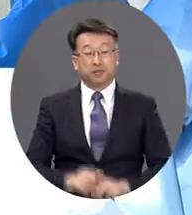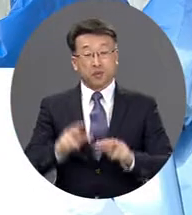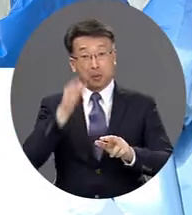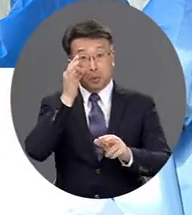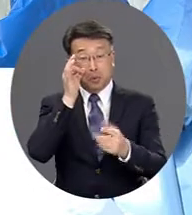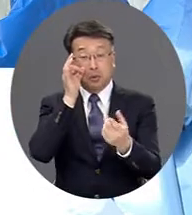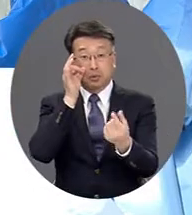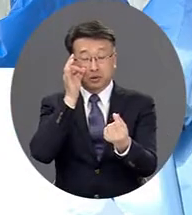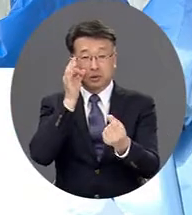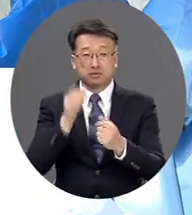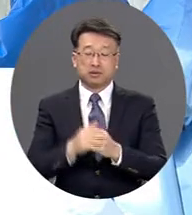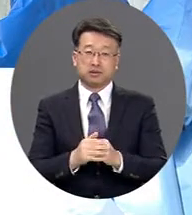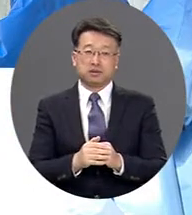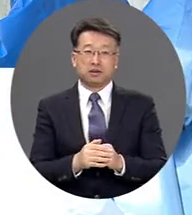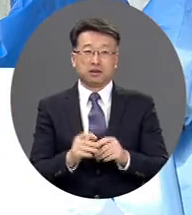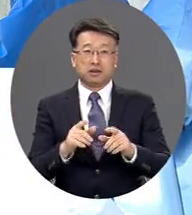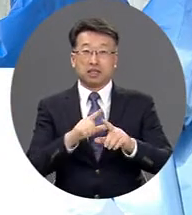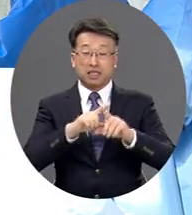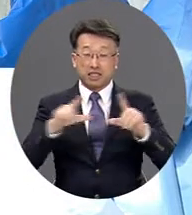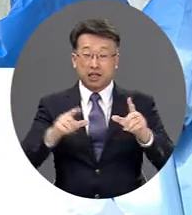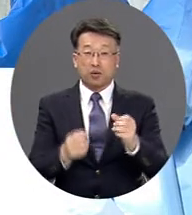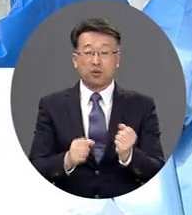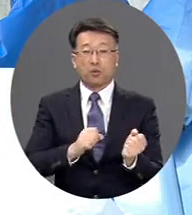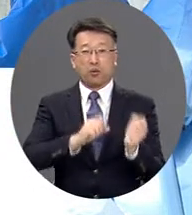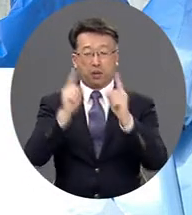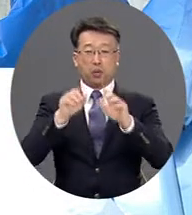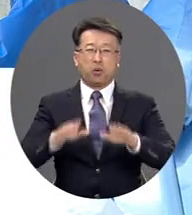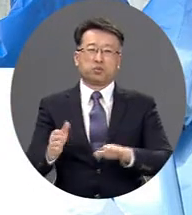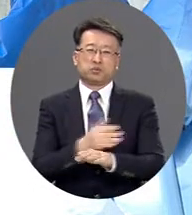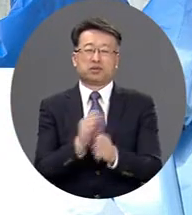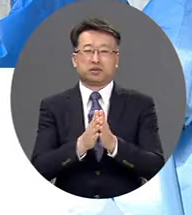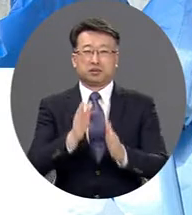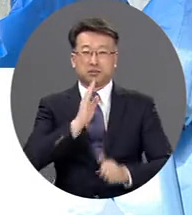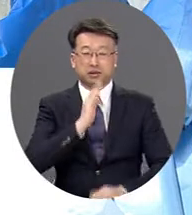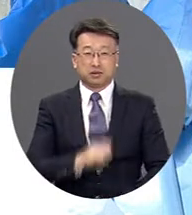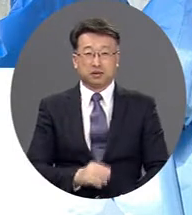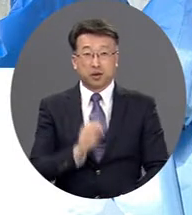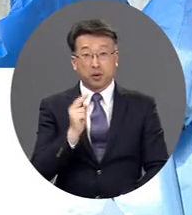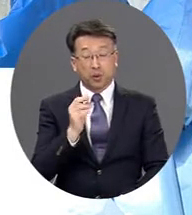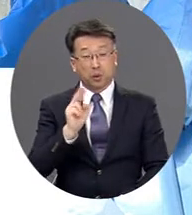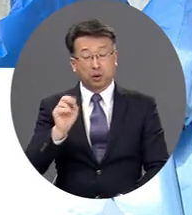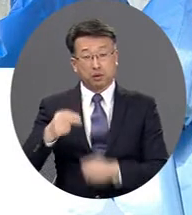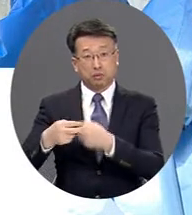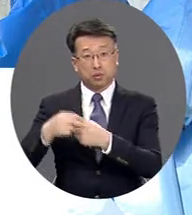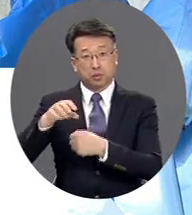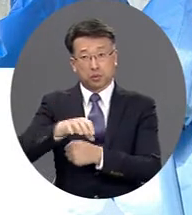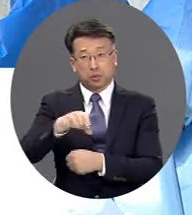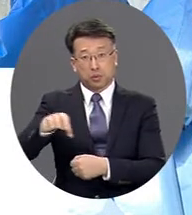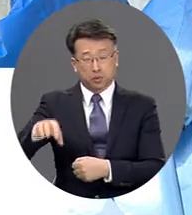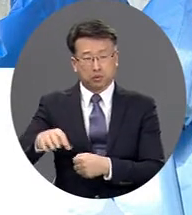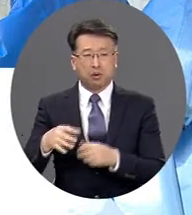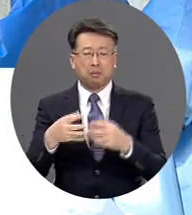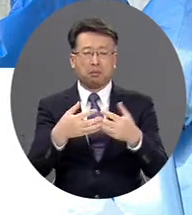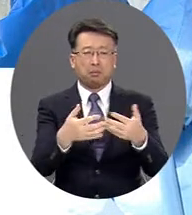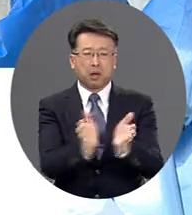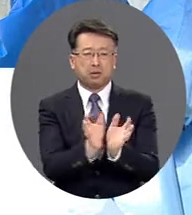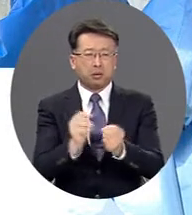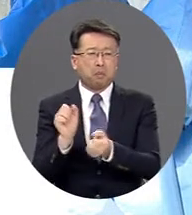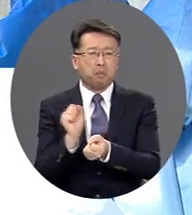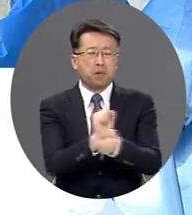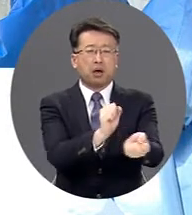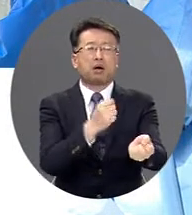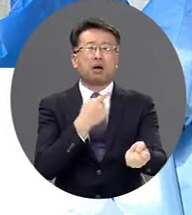지금 보신 것처럼 단계적 일상 회복이 오늘부터 시작은 됐는데 경남은 요양병원을 중심으로 집단 감염이 잇따르고